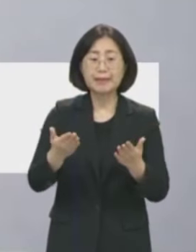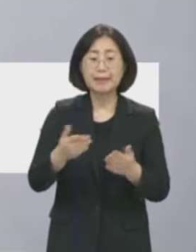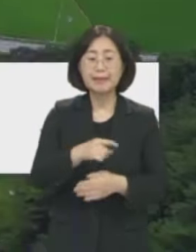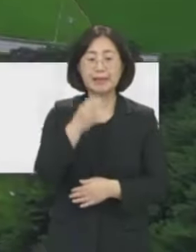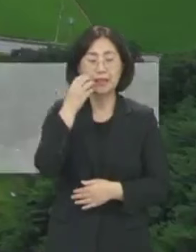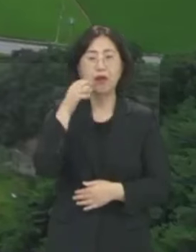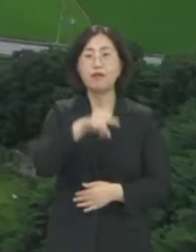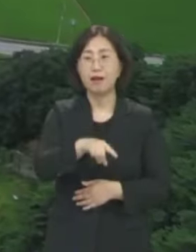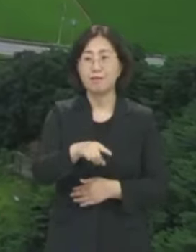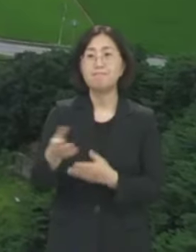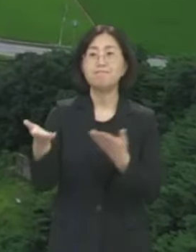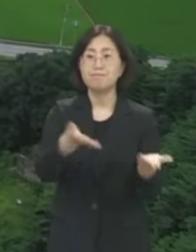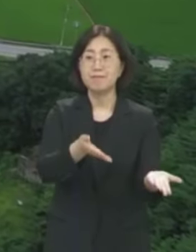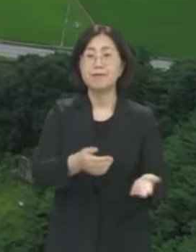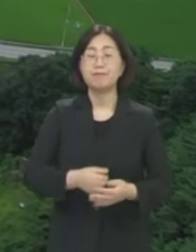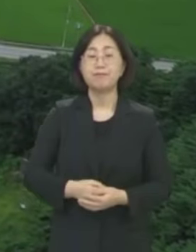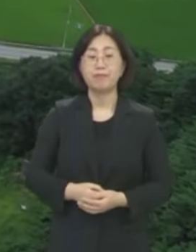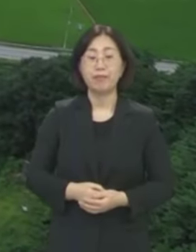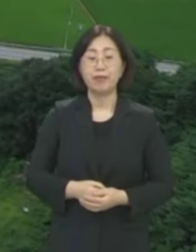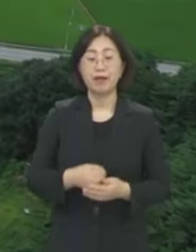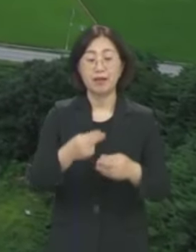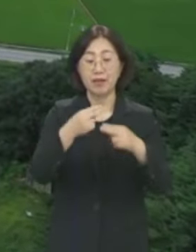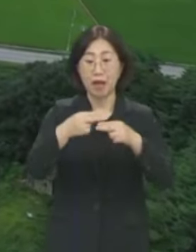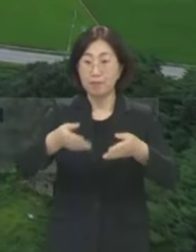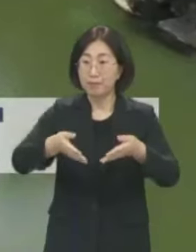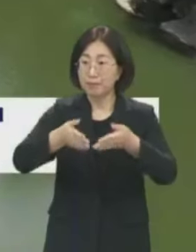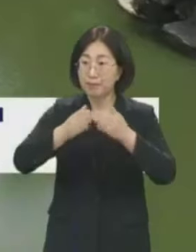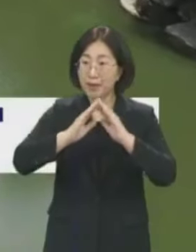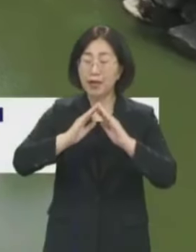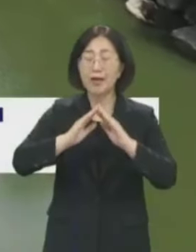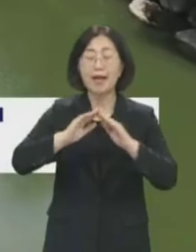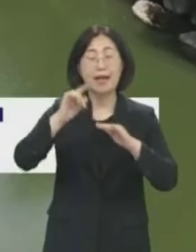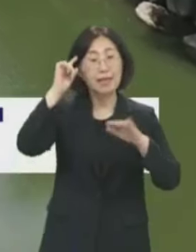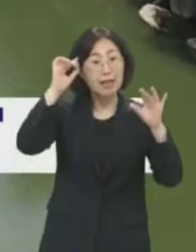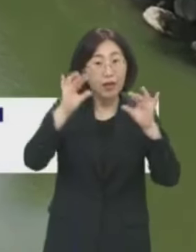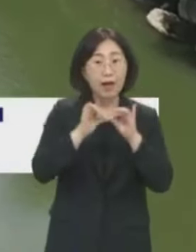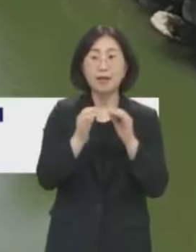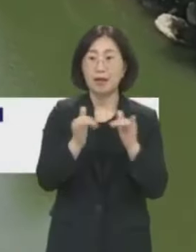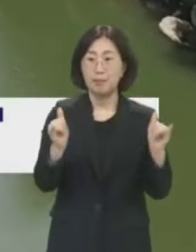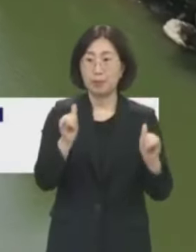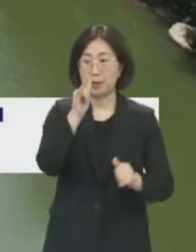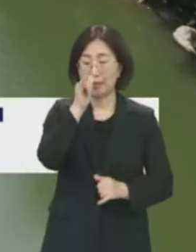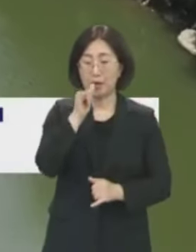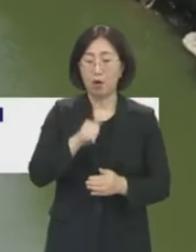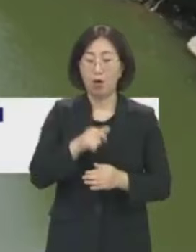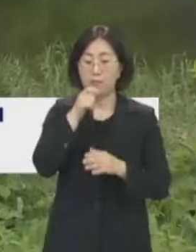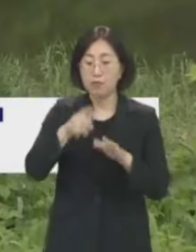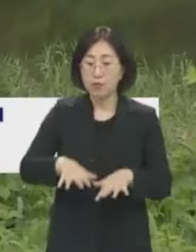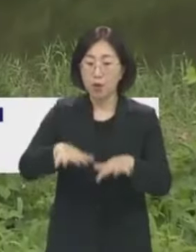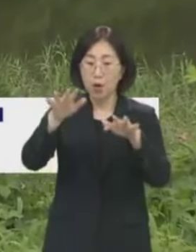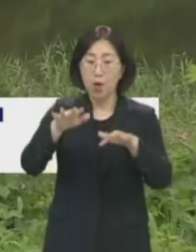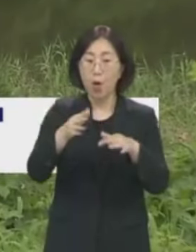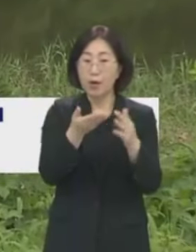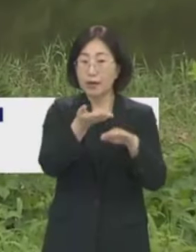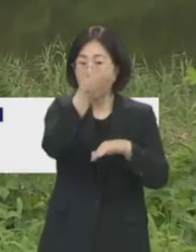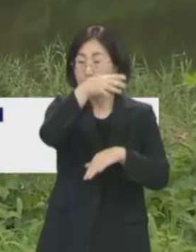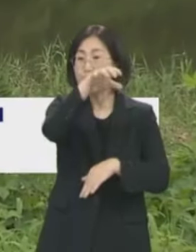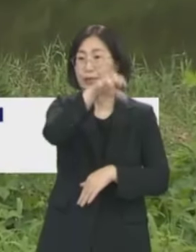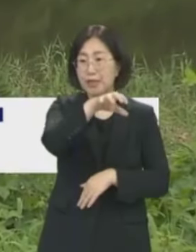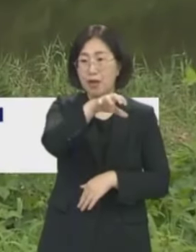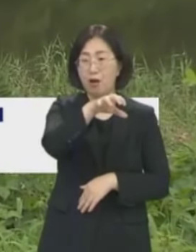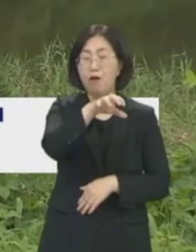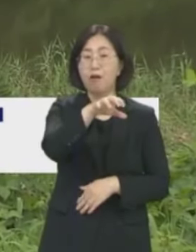채우겠다. 지천댐 건설에 찬성하는 주민들의 목소리도 커지고 있습니다. 수몰 지역과 상류 지역 주민이